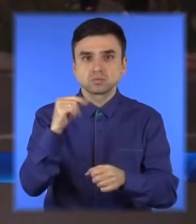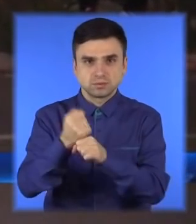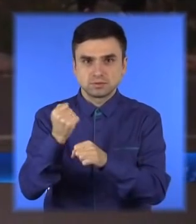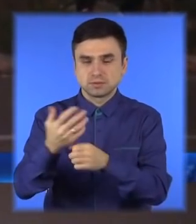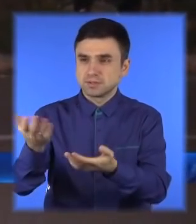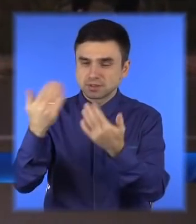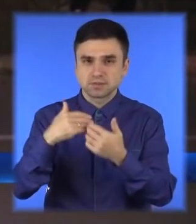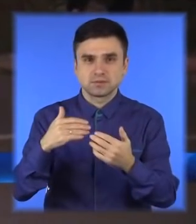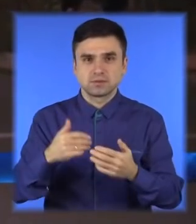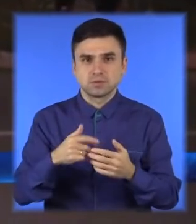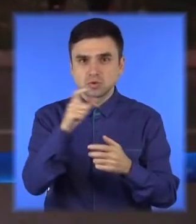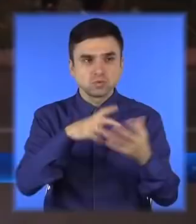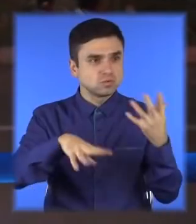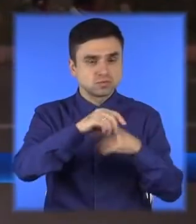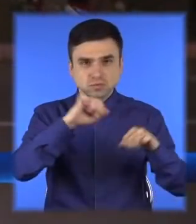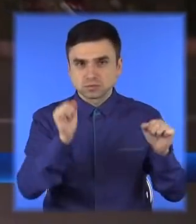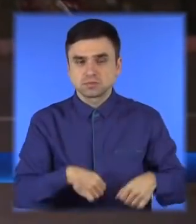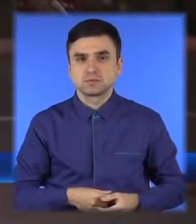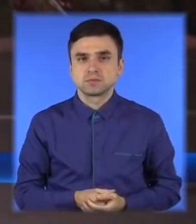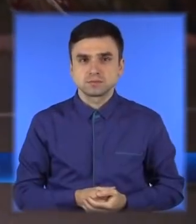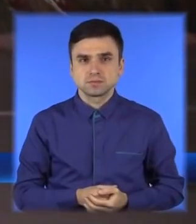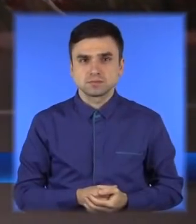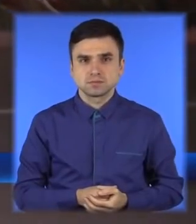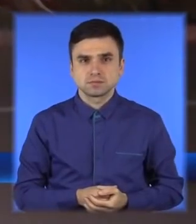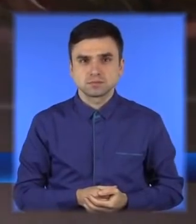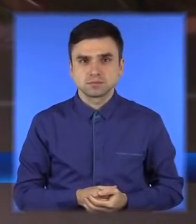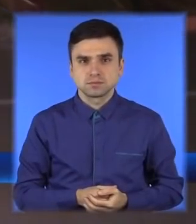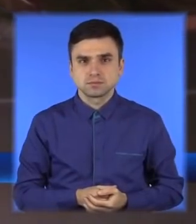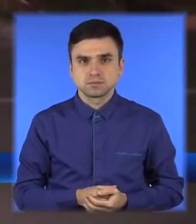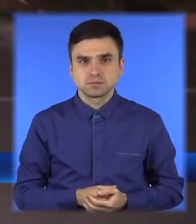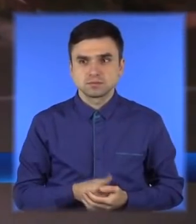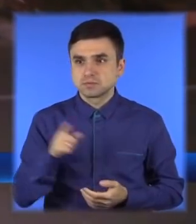тепло! Люди замерзли! Дайте нам